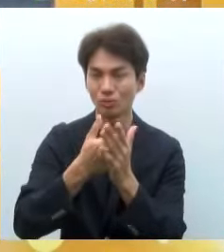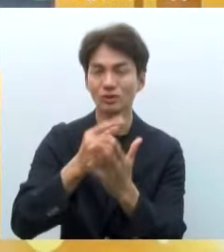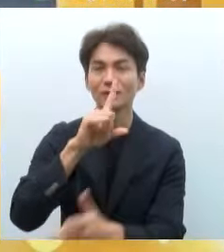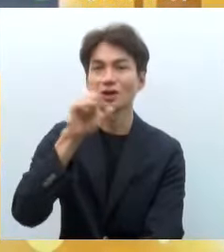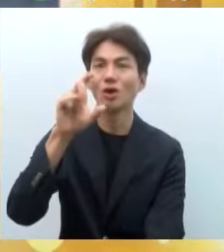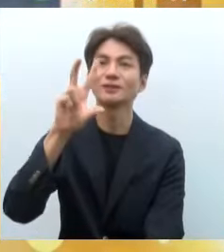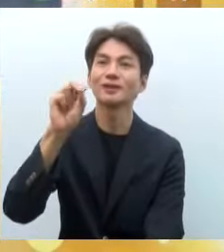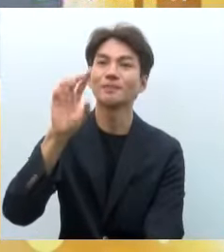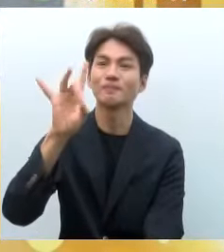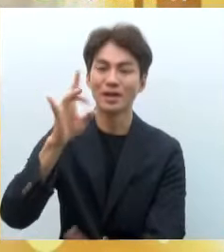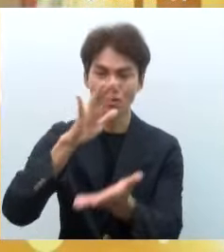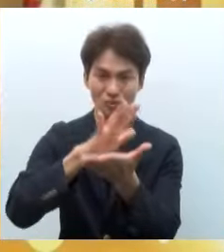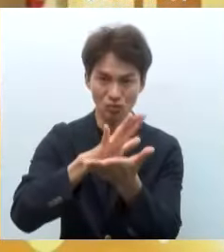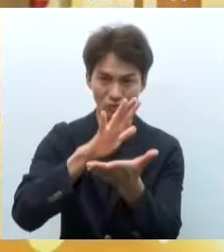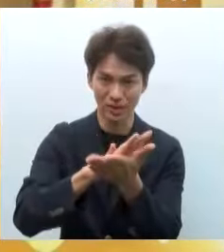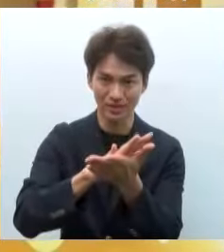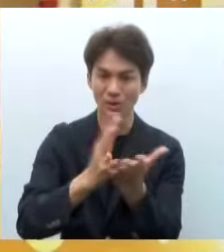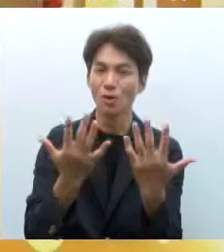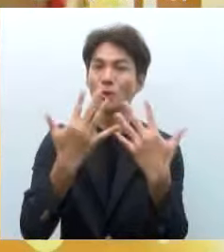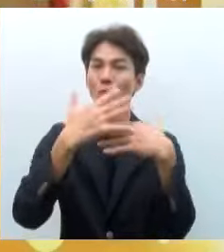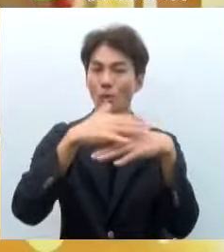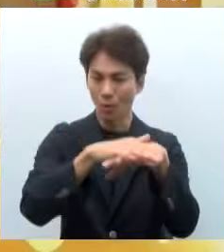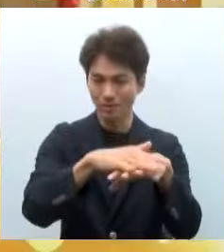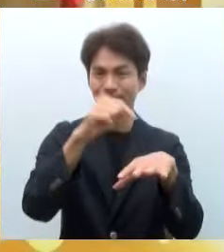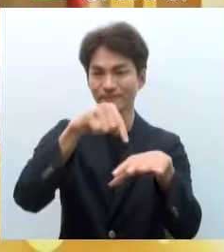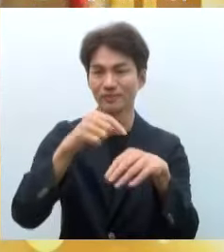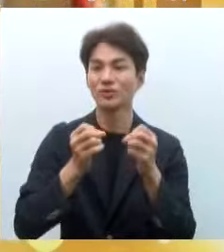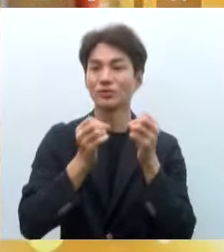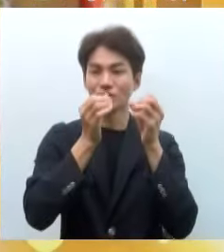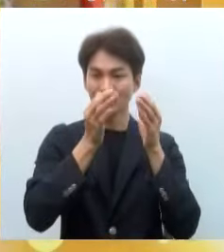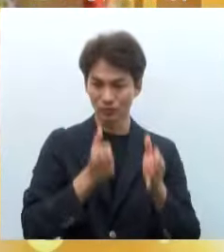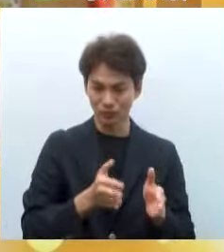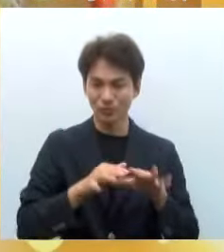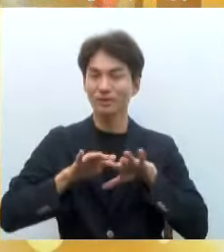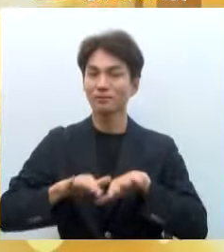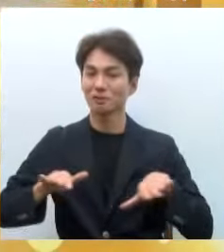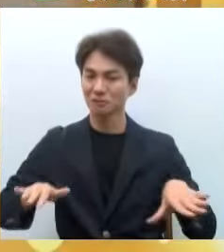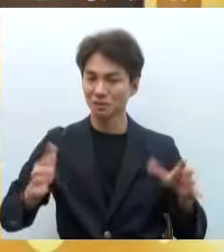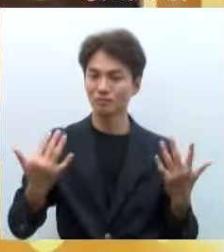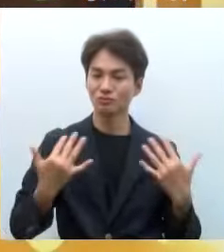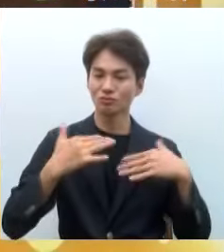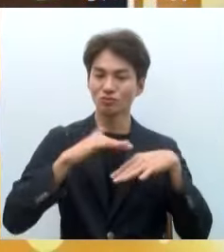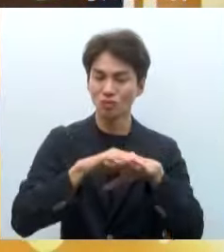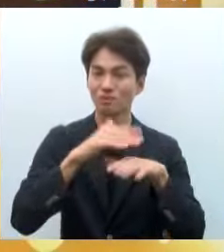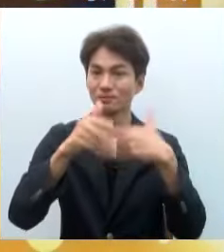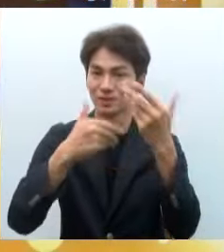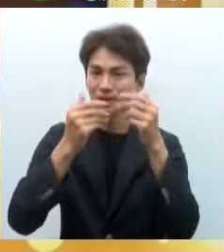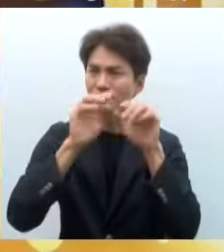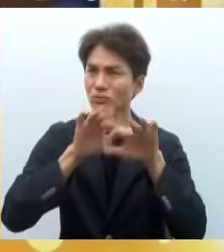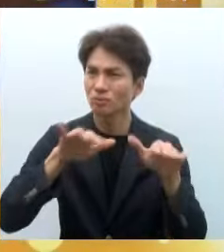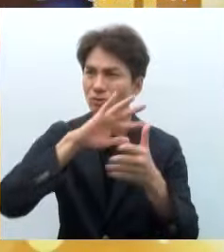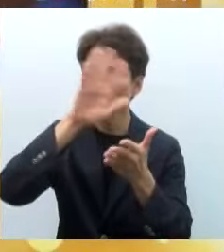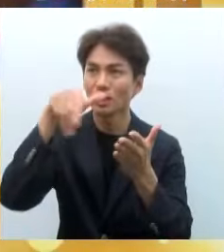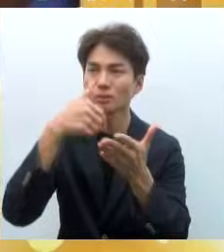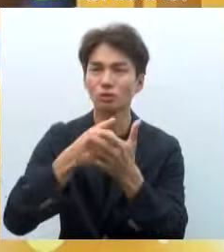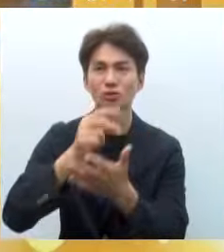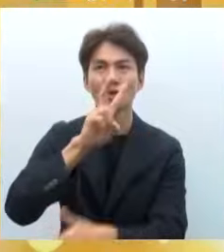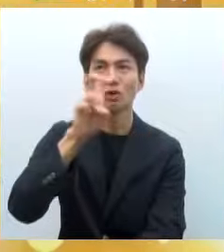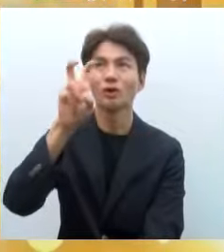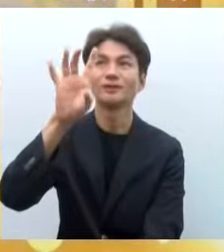รงเรียนได้นำคณะครูบุคลากรทางการศึกษาและนักเรียนเข้าร่วมกิจกรรมจำนวนทั้งหมด276ค